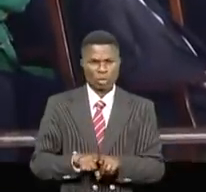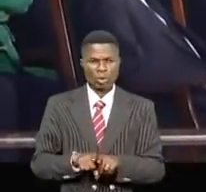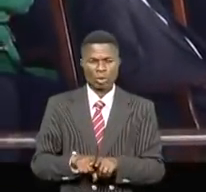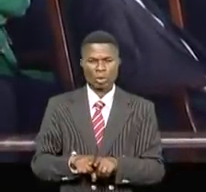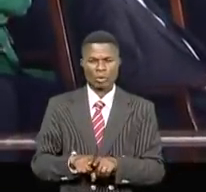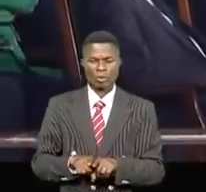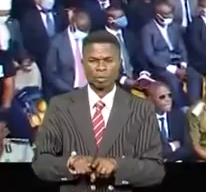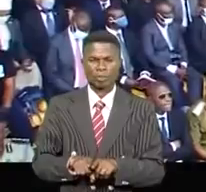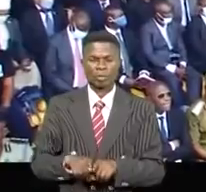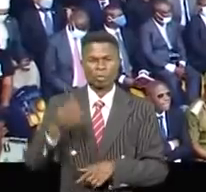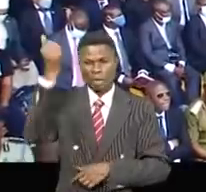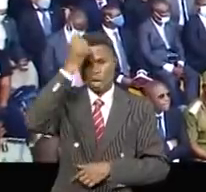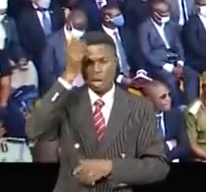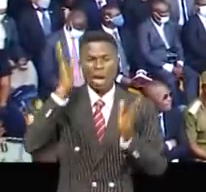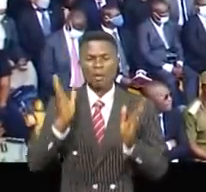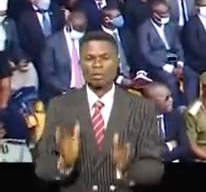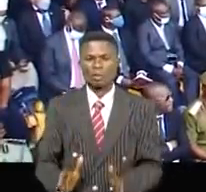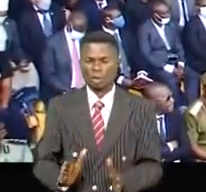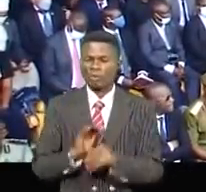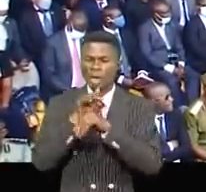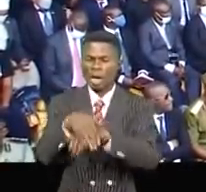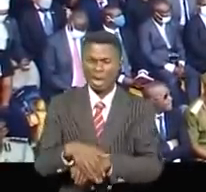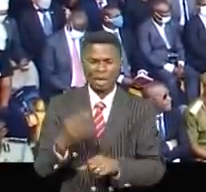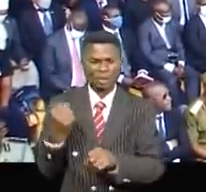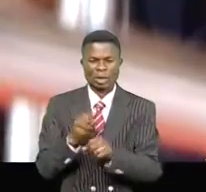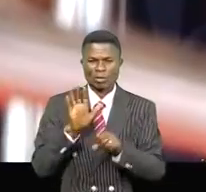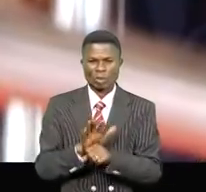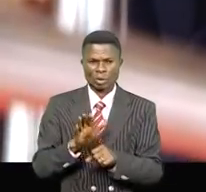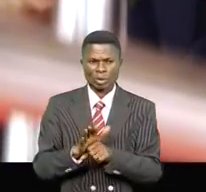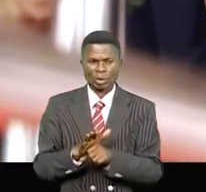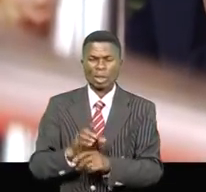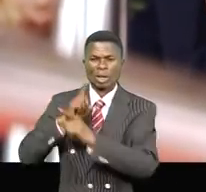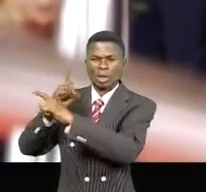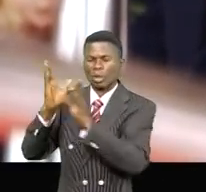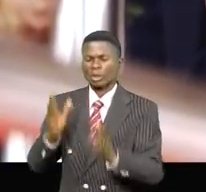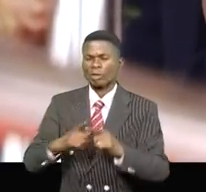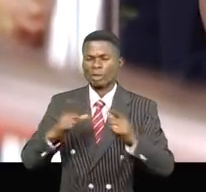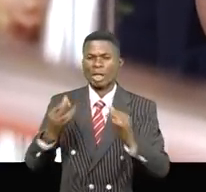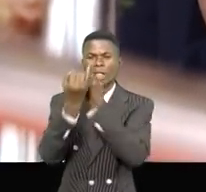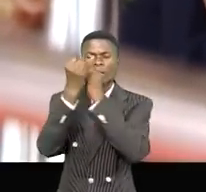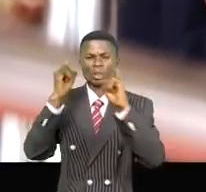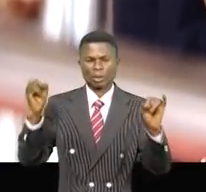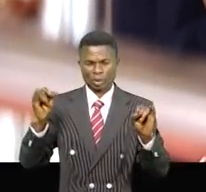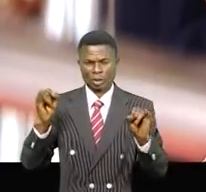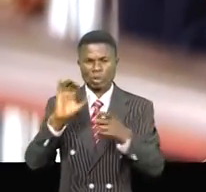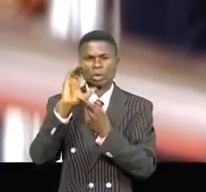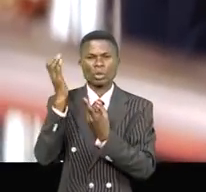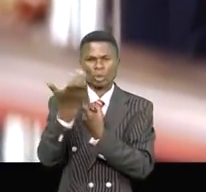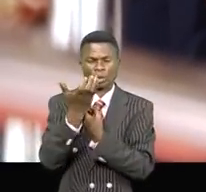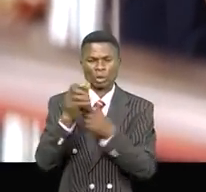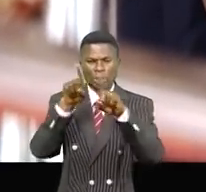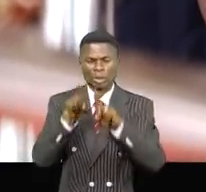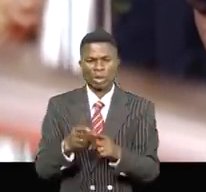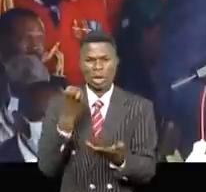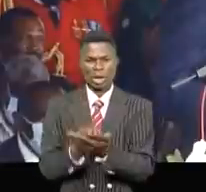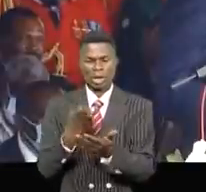d'un panafricaniste engagé, grand défenseur de l'indépendance culturelle et